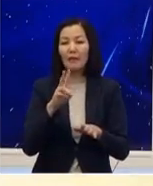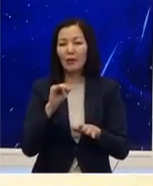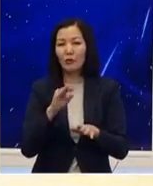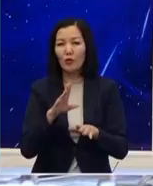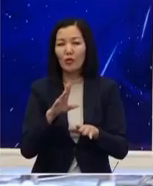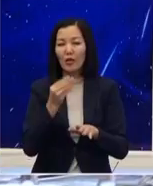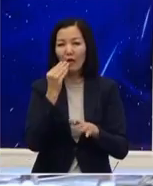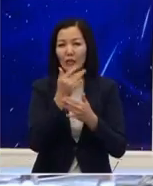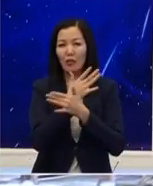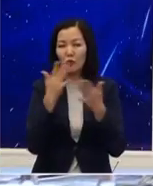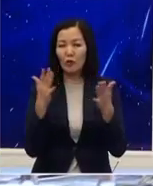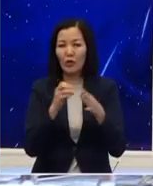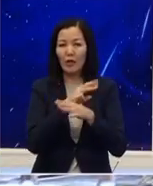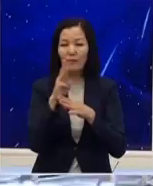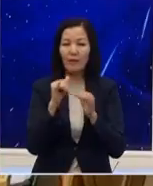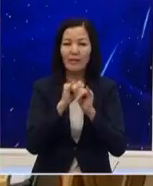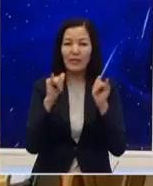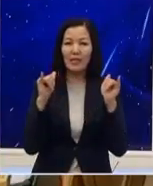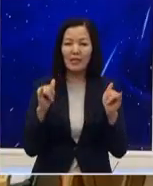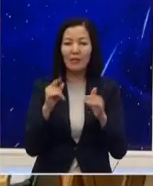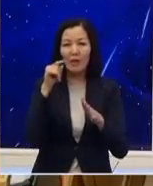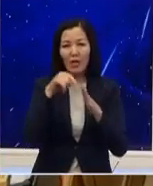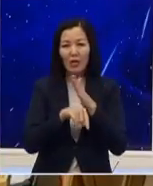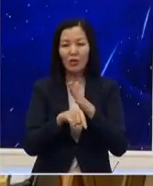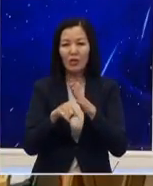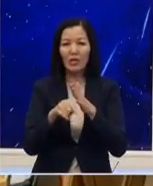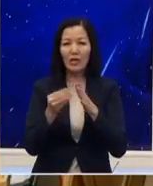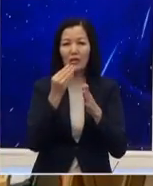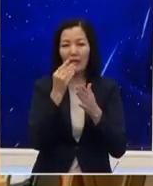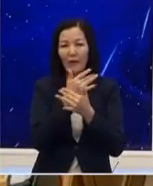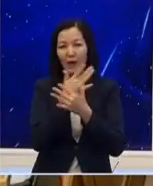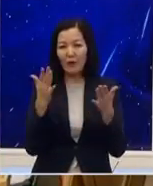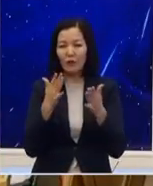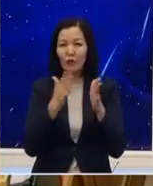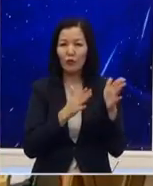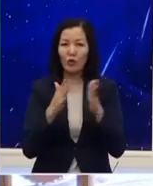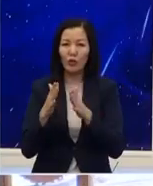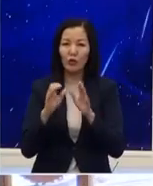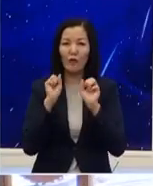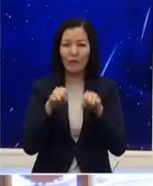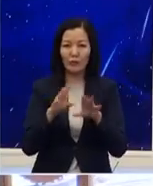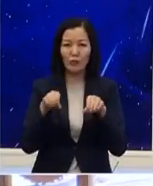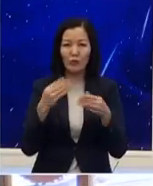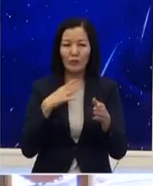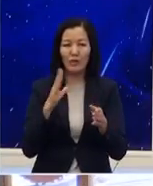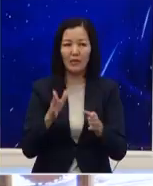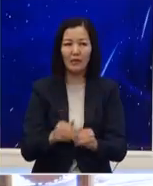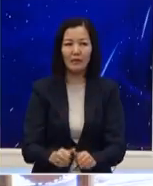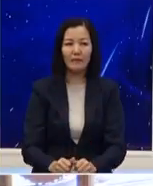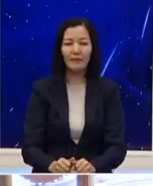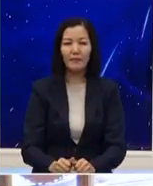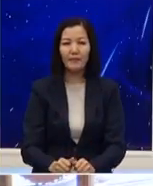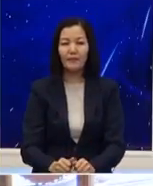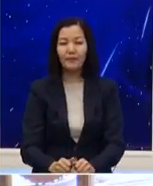азық-түлік қауіпсіздігін қамтамасыз етуден кейін арттырып, ішкі астық нарығын тұрақтандыруға мүмкіндік береді. Не секрет, уважаемые коллеги,